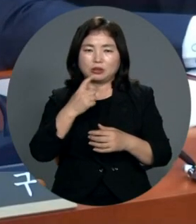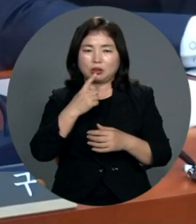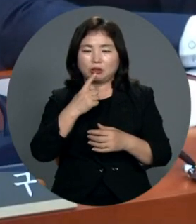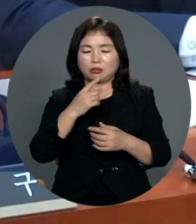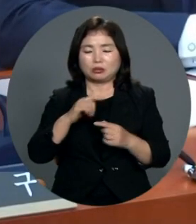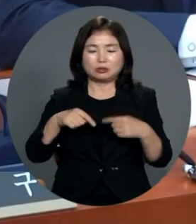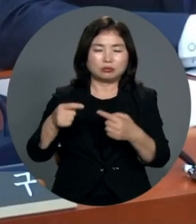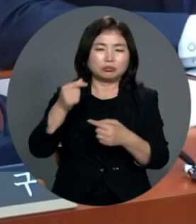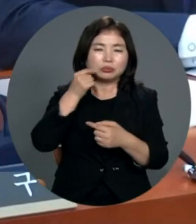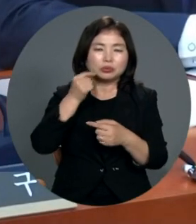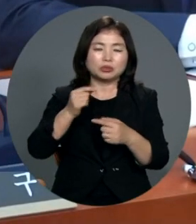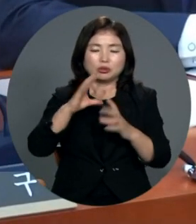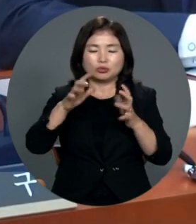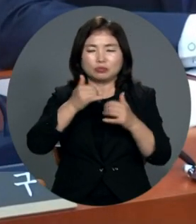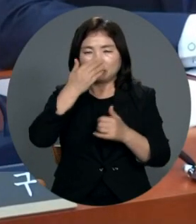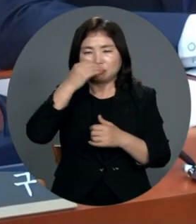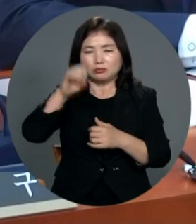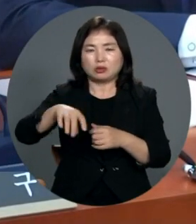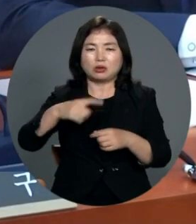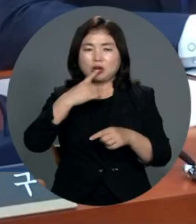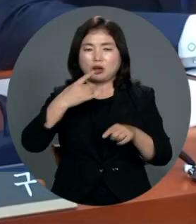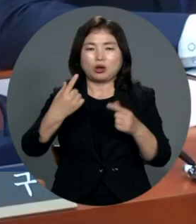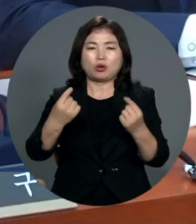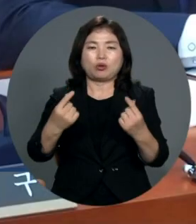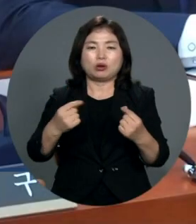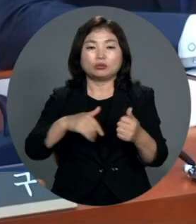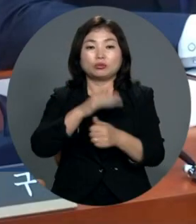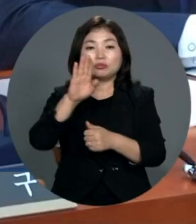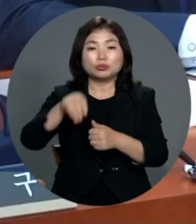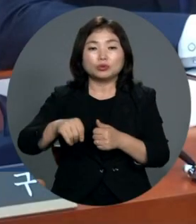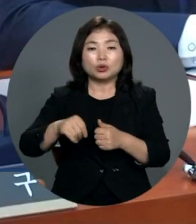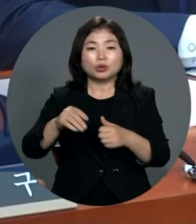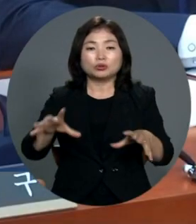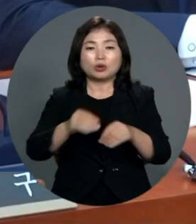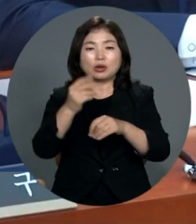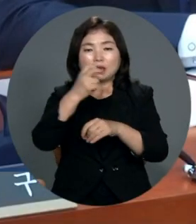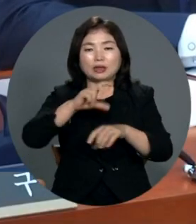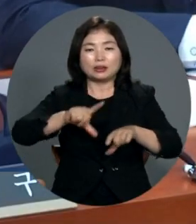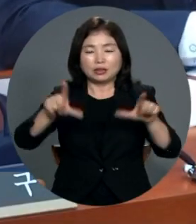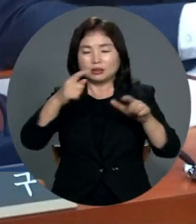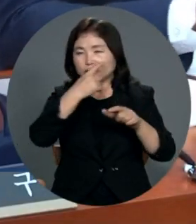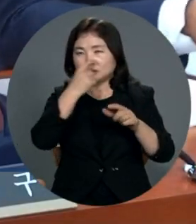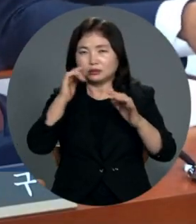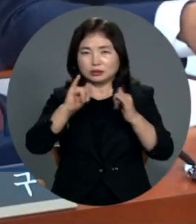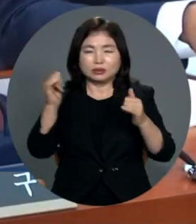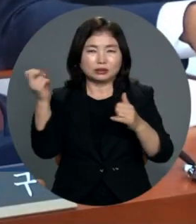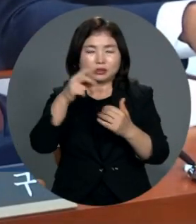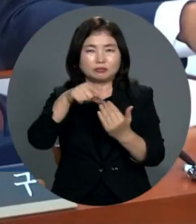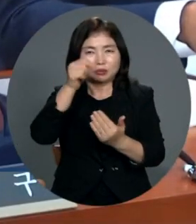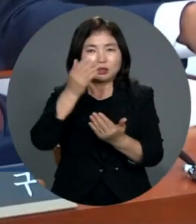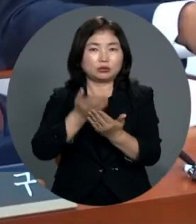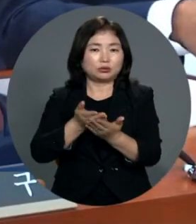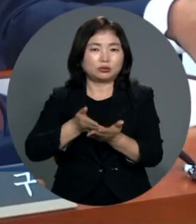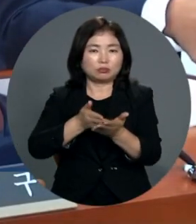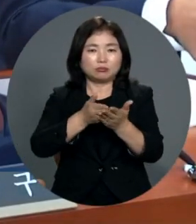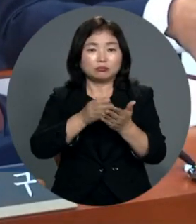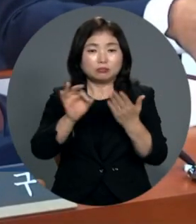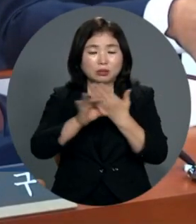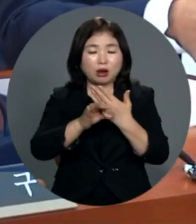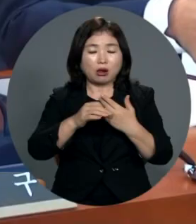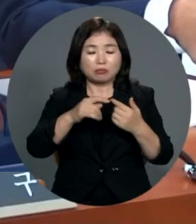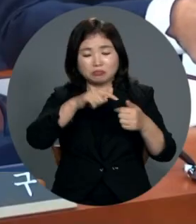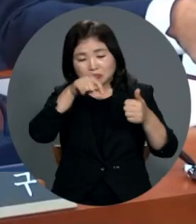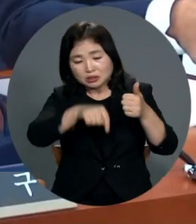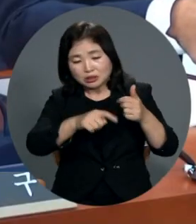기만하는 행위입니다. 환경부 우리 종감날 증인으로 다시 채택해 주십시오. 이번에도 다시 허수아비 사장을